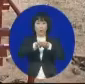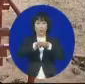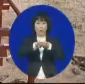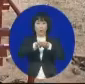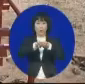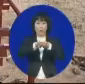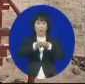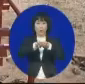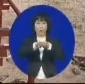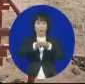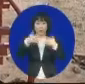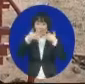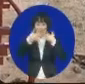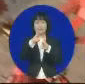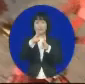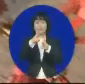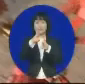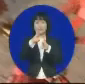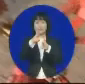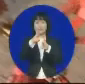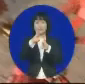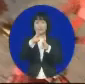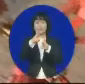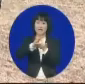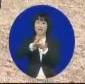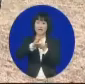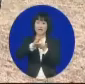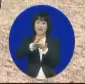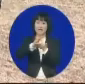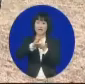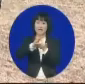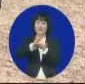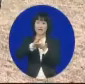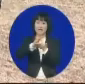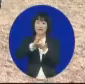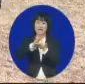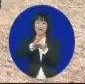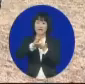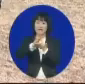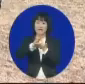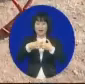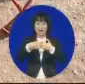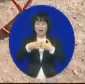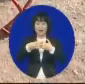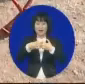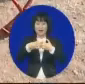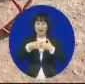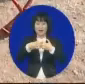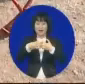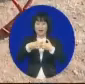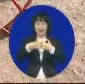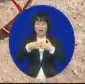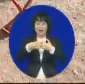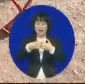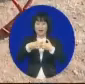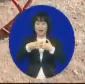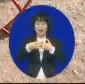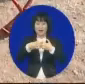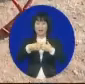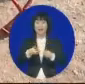씨가 농기계 임대사업에 하나로 노령 자나 분 여자도 연중 쉽게 쓸 수 있는 농기계 인 밭농사 용 보행 관리를